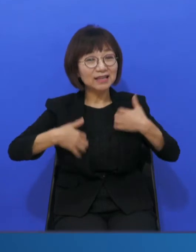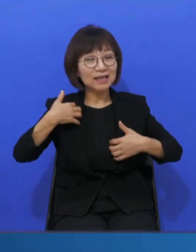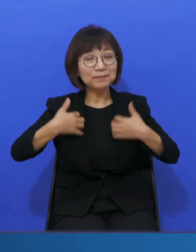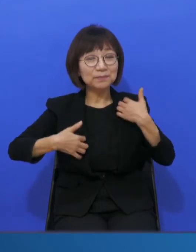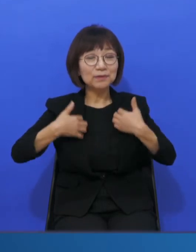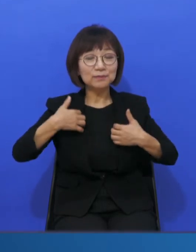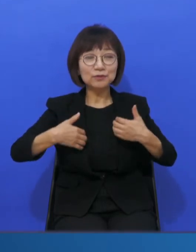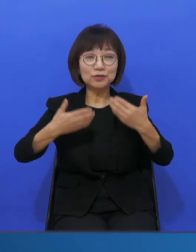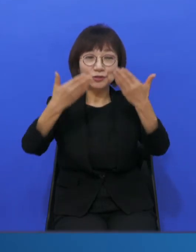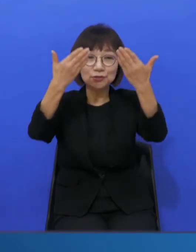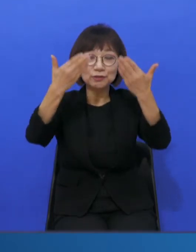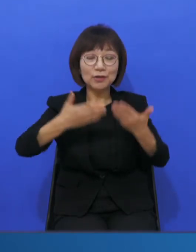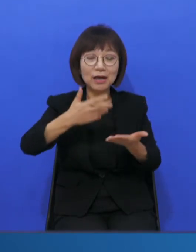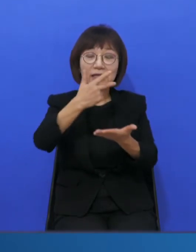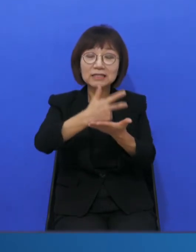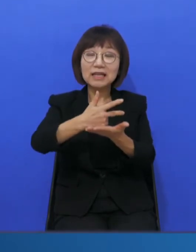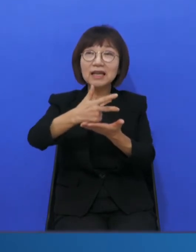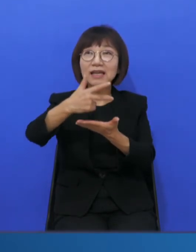하늘의 기쁜